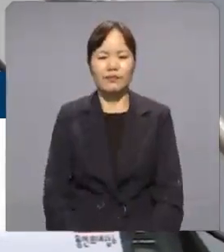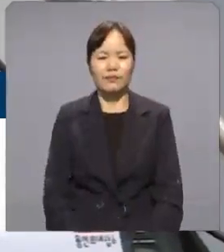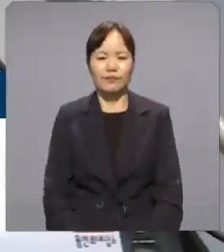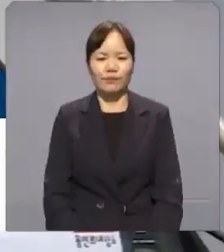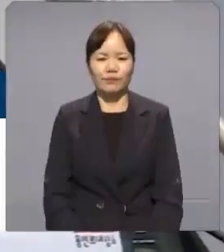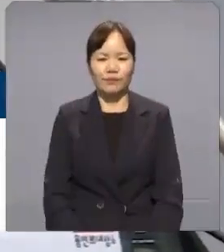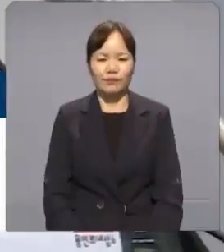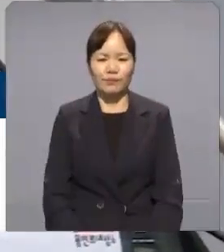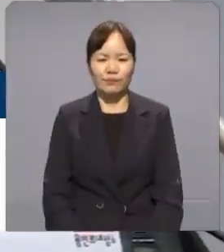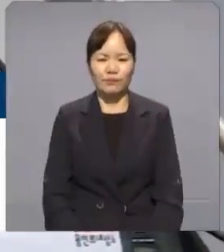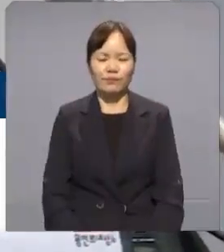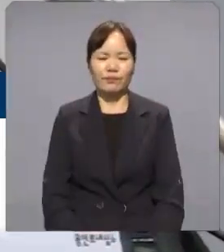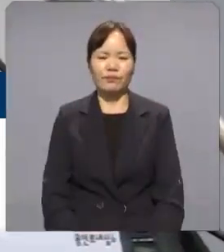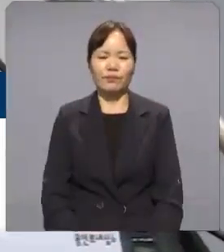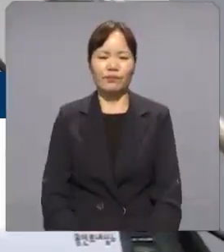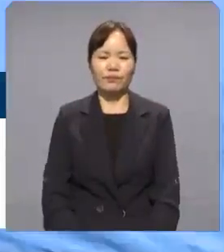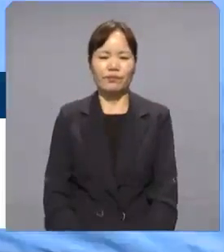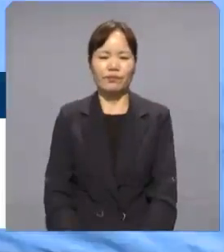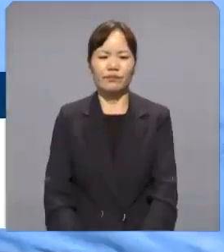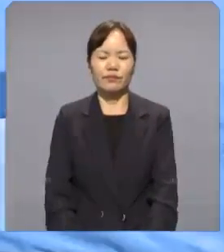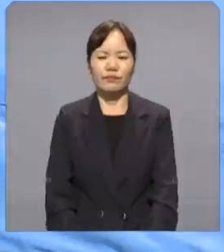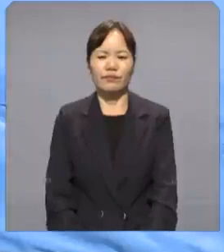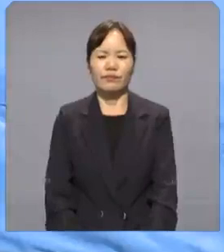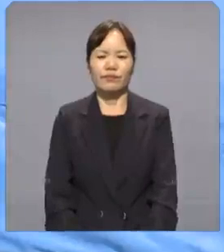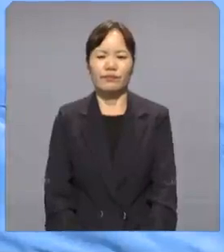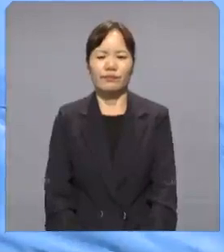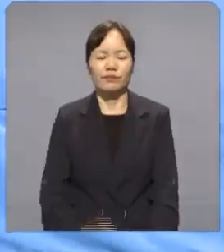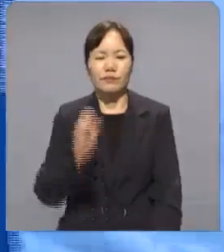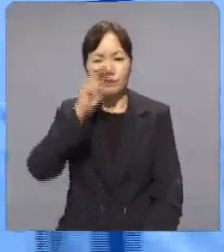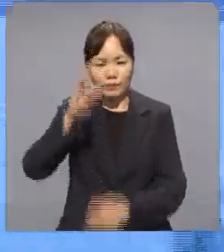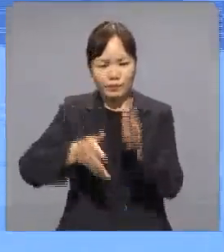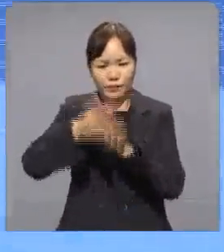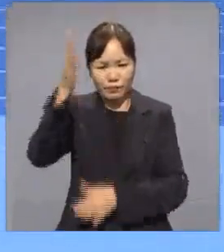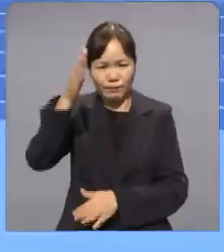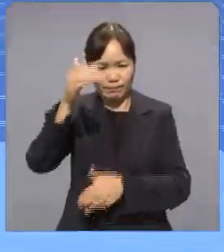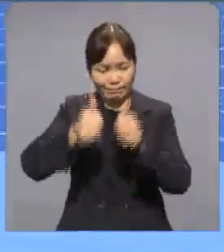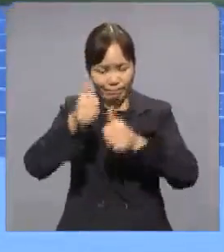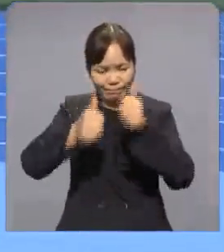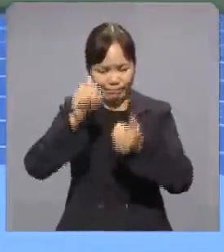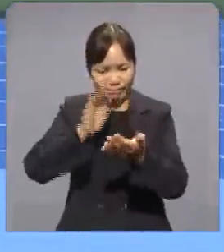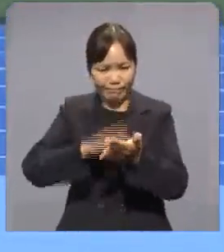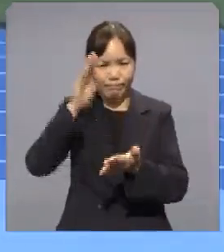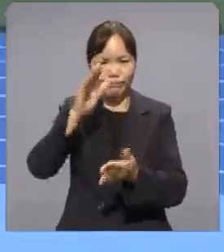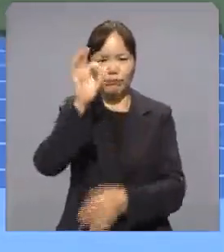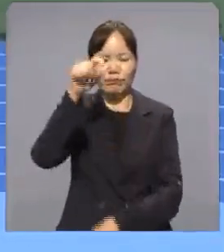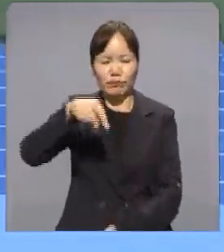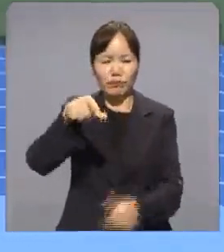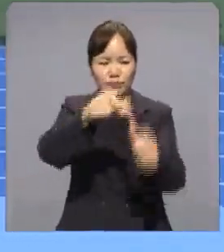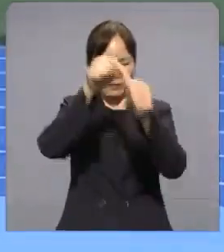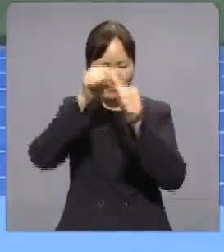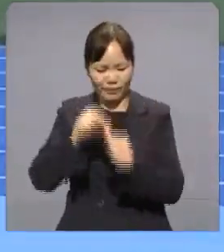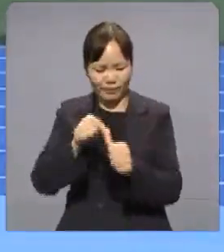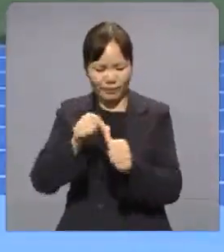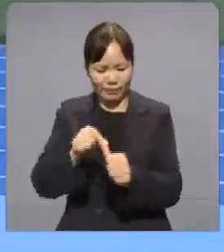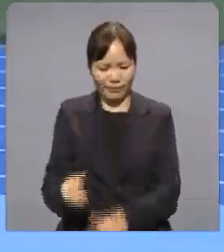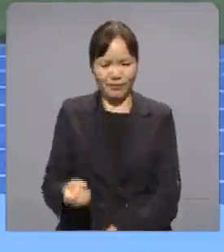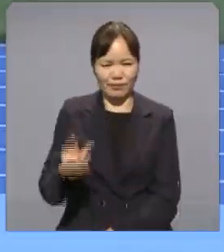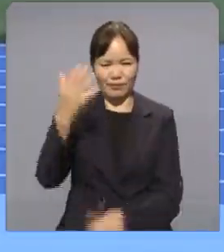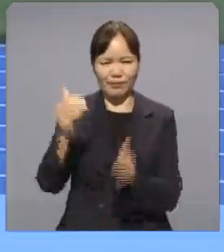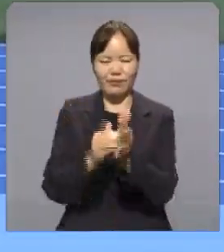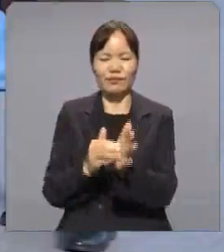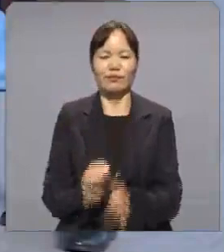선택을 첫 번째로 생각을 많이 했어요 용인시는 치열했던 우상혁 영입 경쟁에 승자가